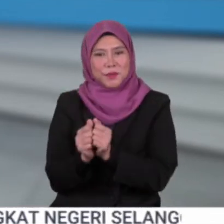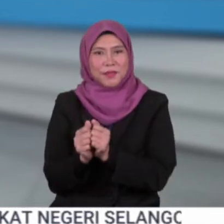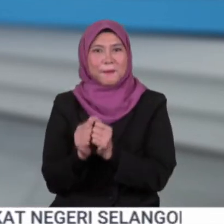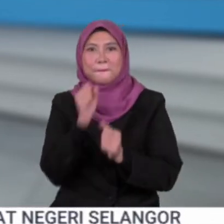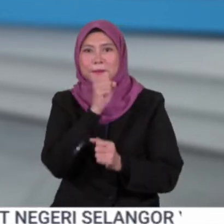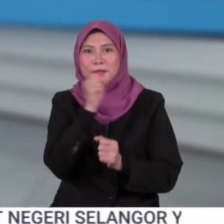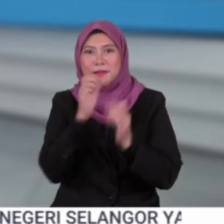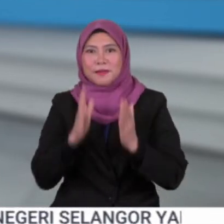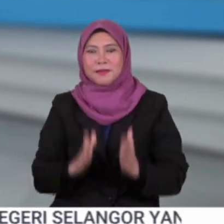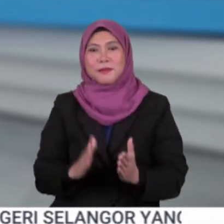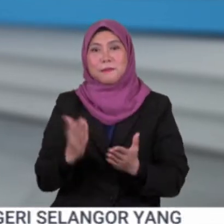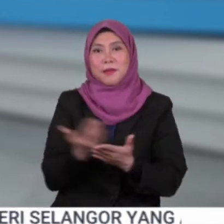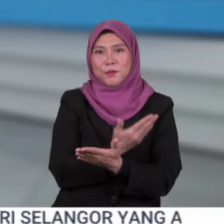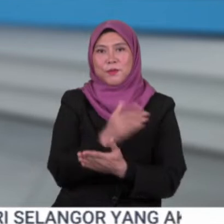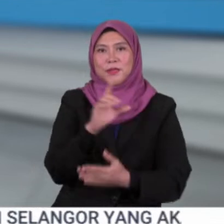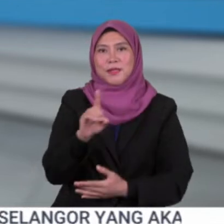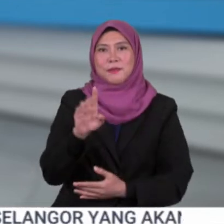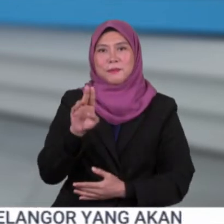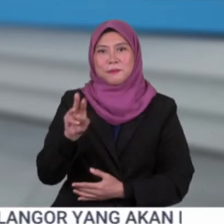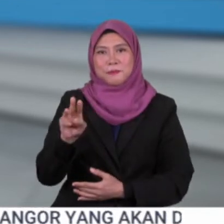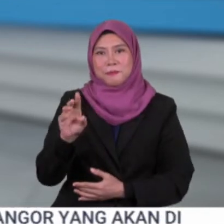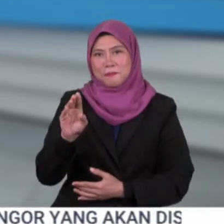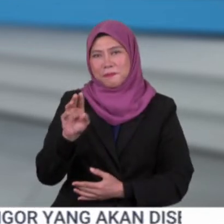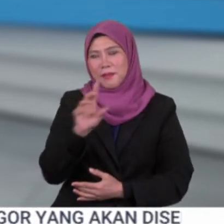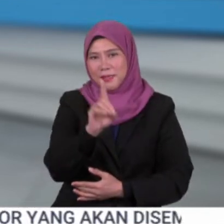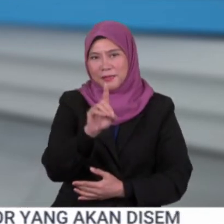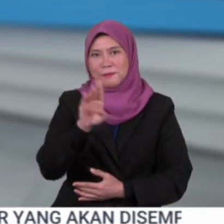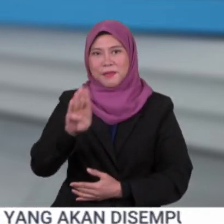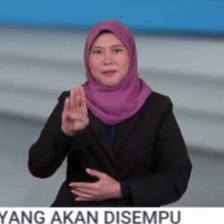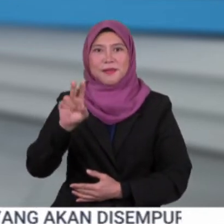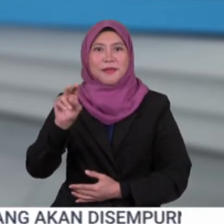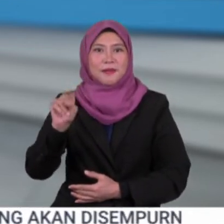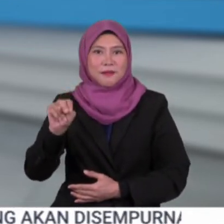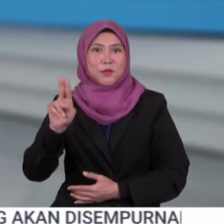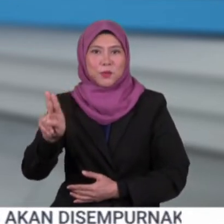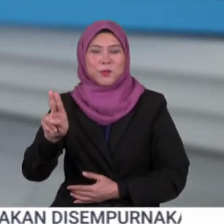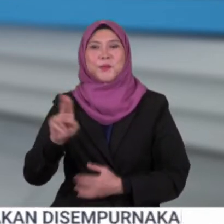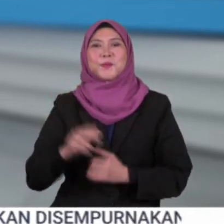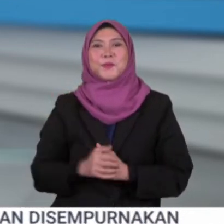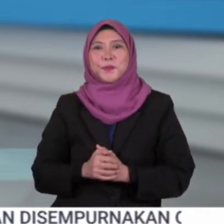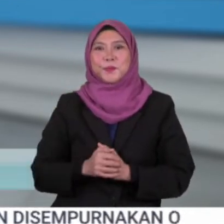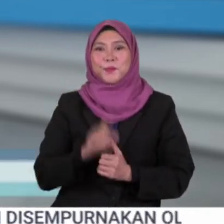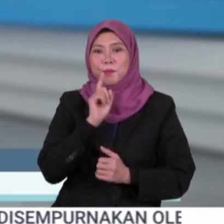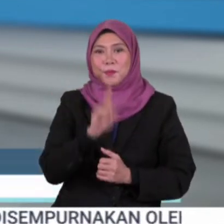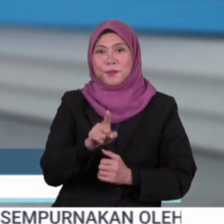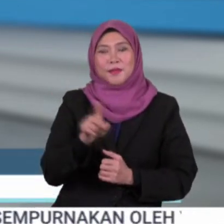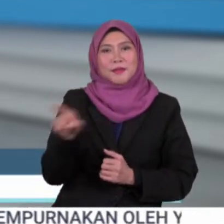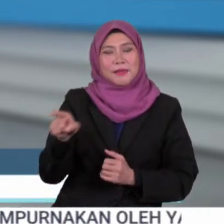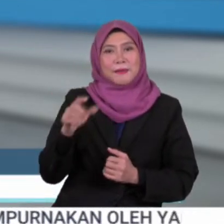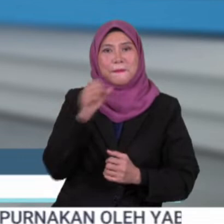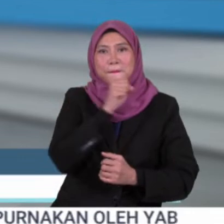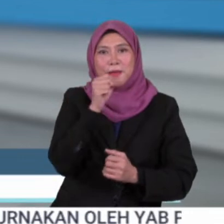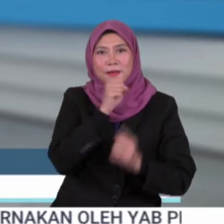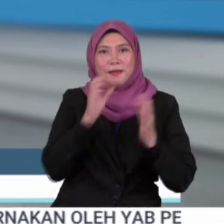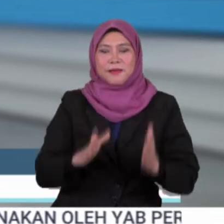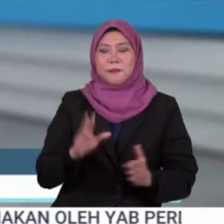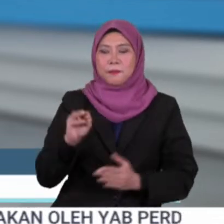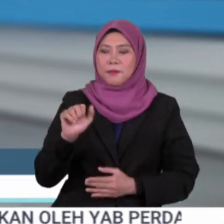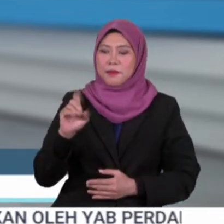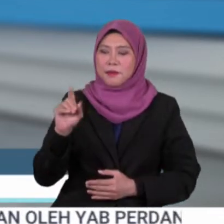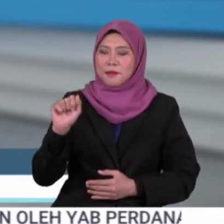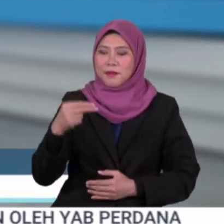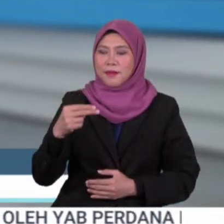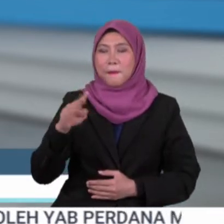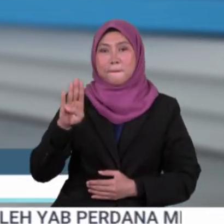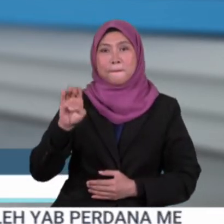dengan penyanyi BBNU, Hasif Upin menerusi lagu Waktu. Menurut pelatun Madah Berehlah itu, sebelum ini